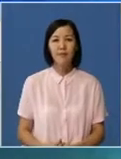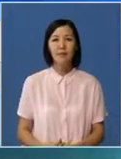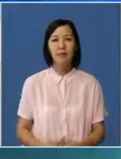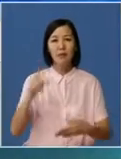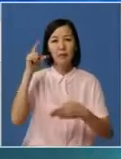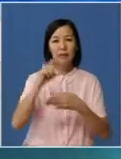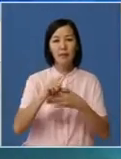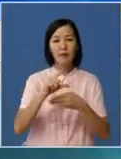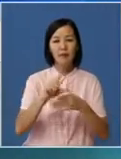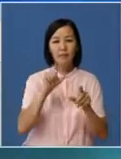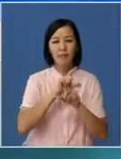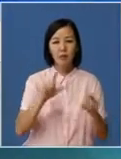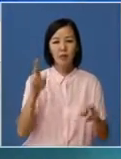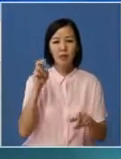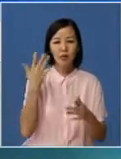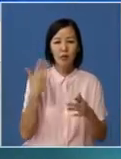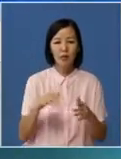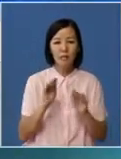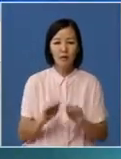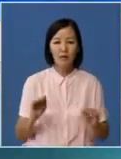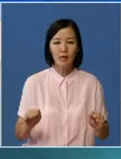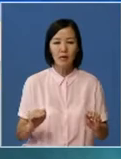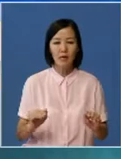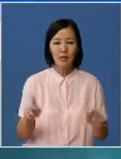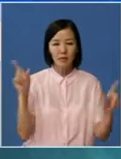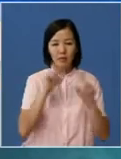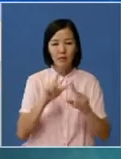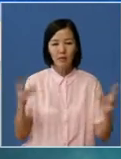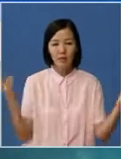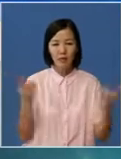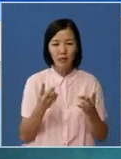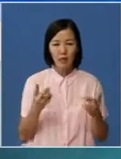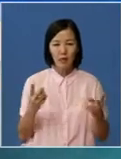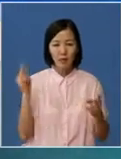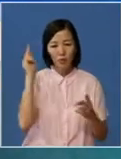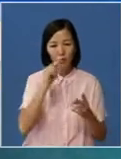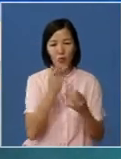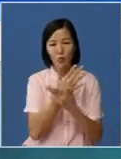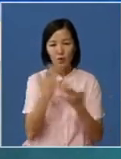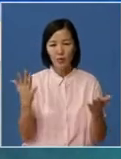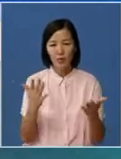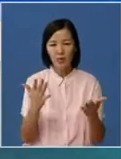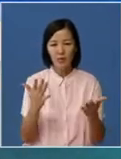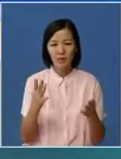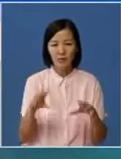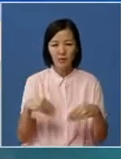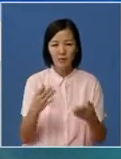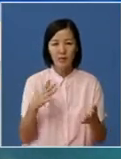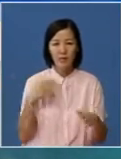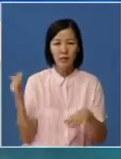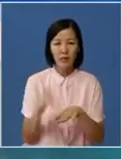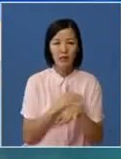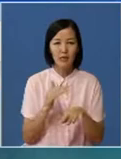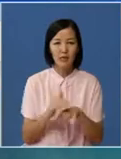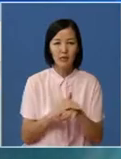Иман мешітінде 240 балаға мектепке қажет құрал жабдық таратылды. Мектепке жол акциясы аясында ұйымдастырылған игілікті іске